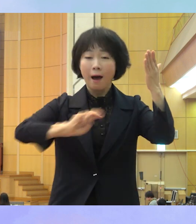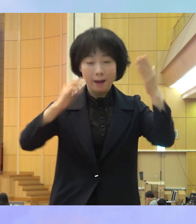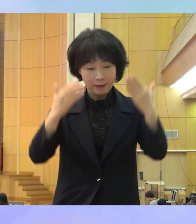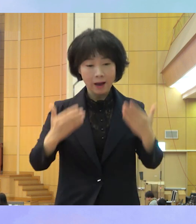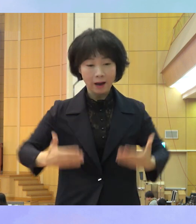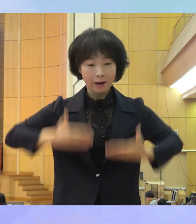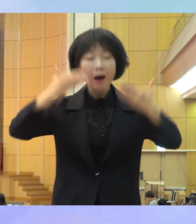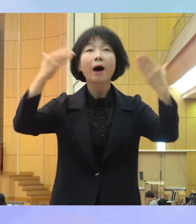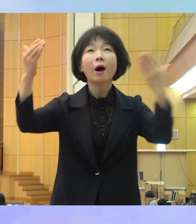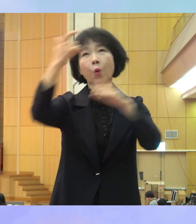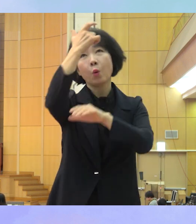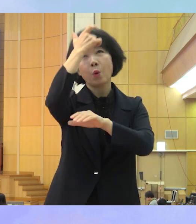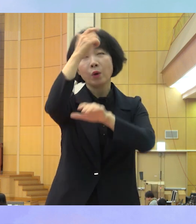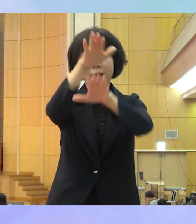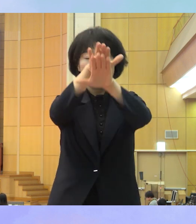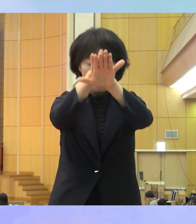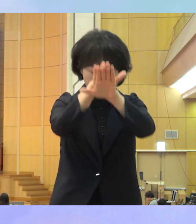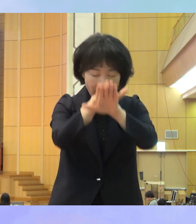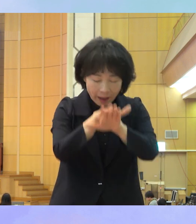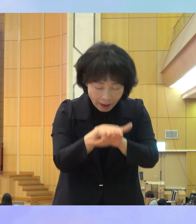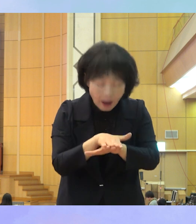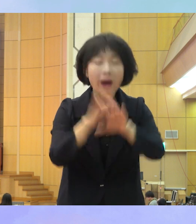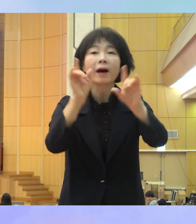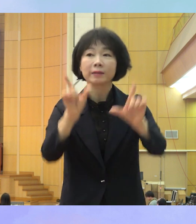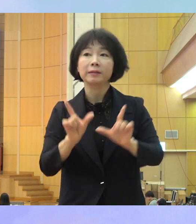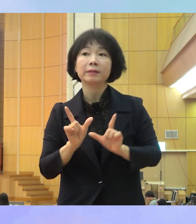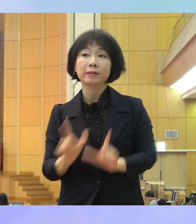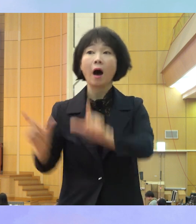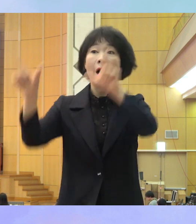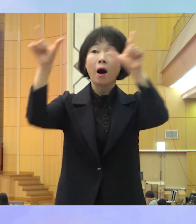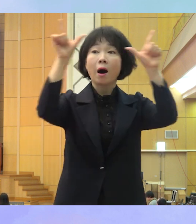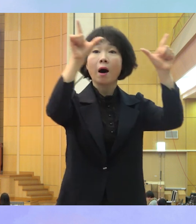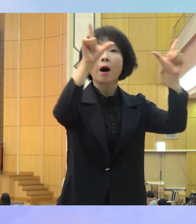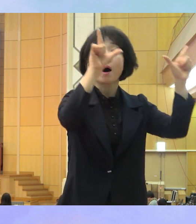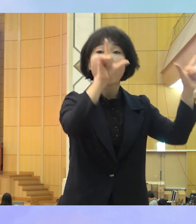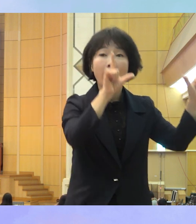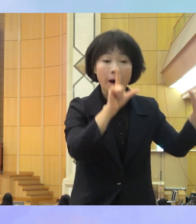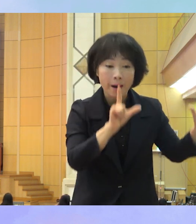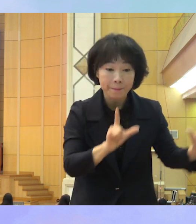오늘 찬양하고 예배하는 삶,